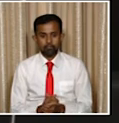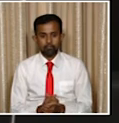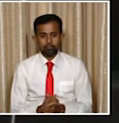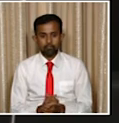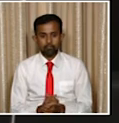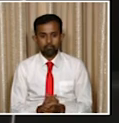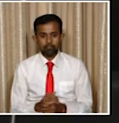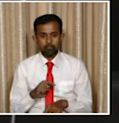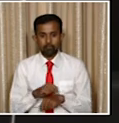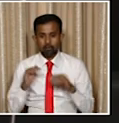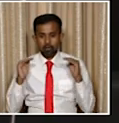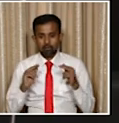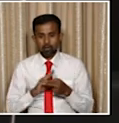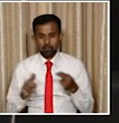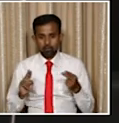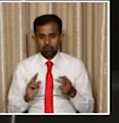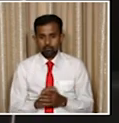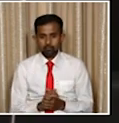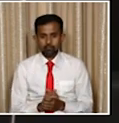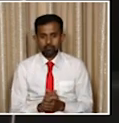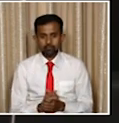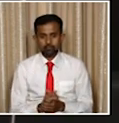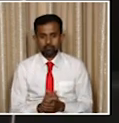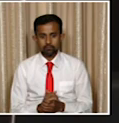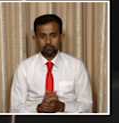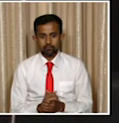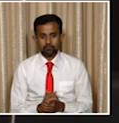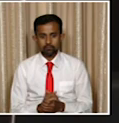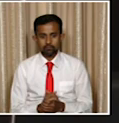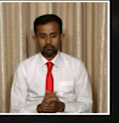ඔව් මගේ වෙලාව නම් අඩු කරන්න එපා කරුණා කරලා